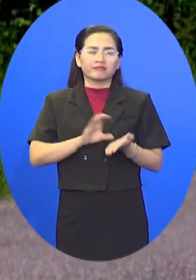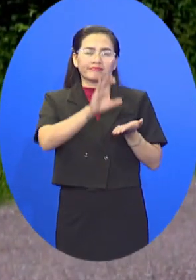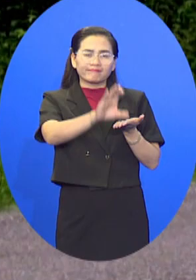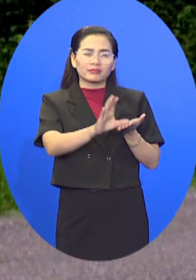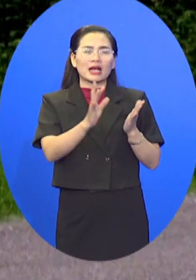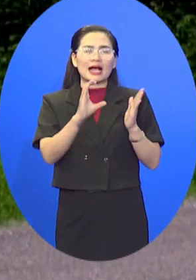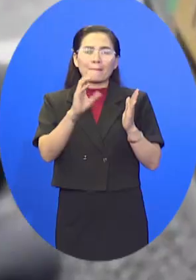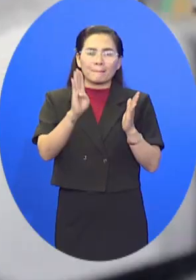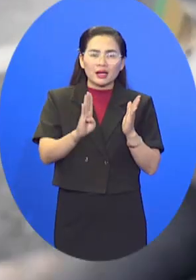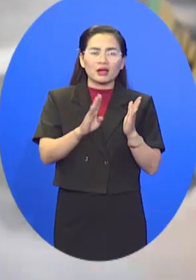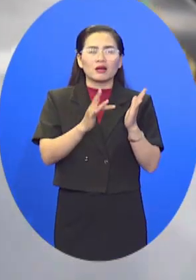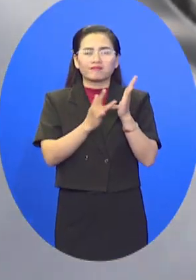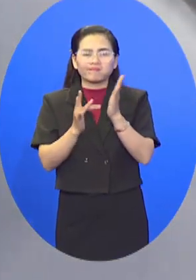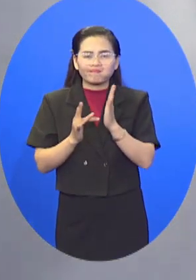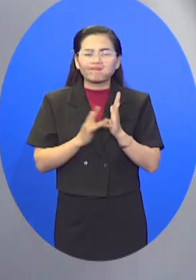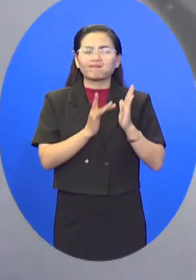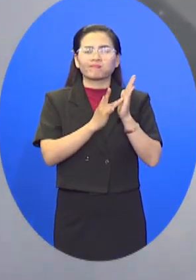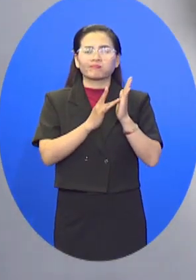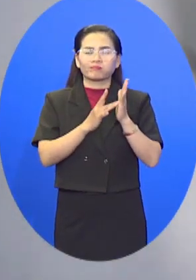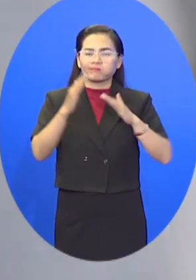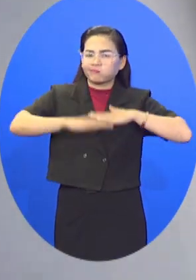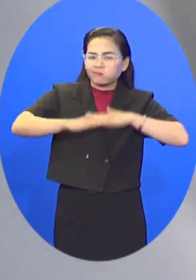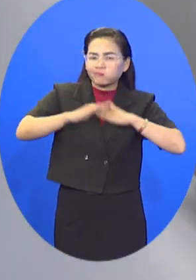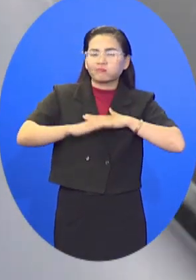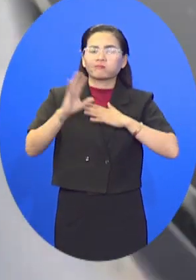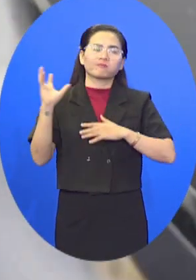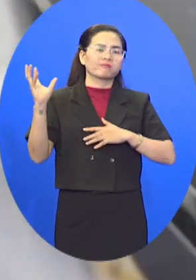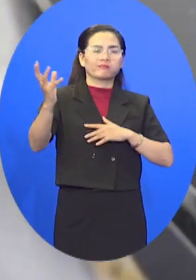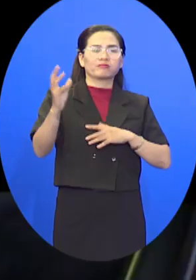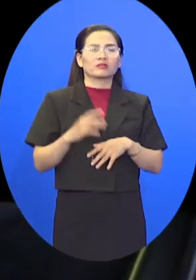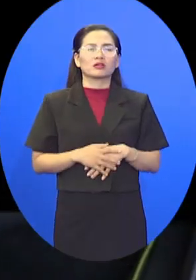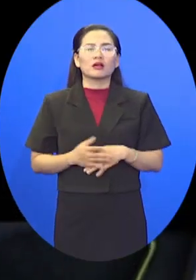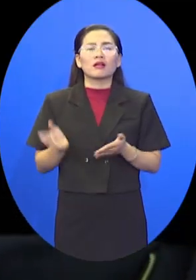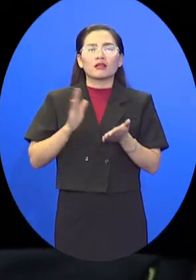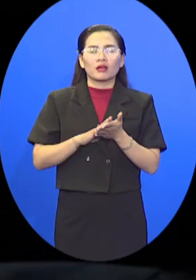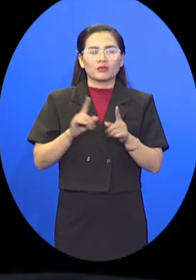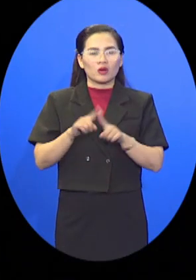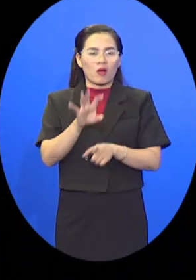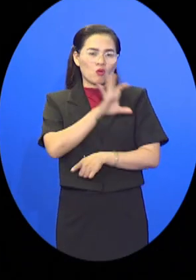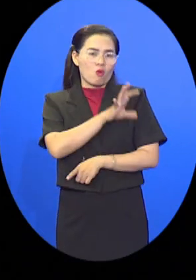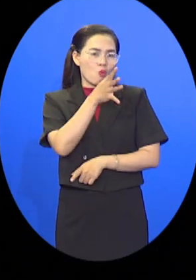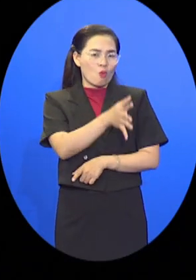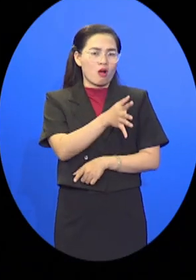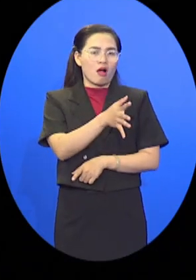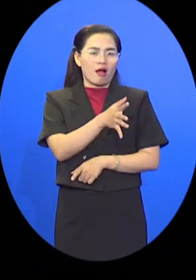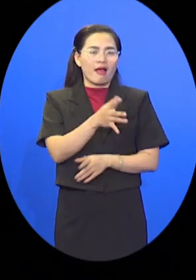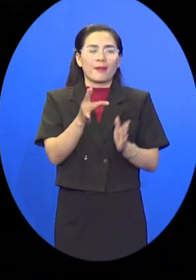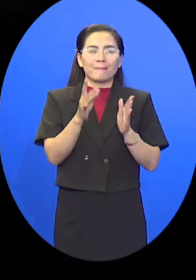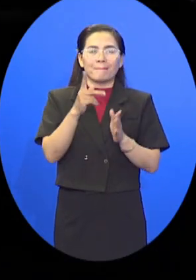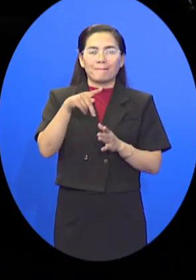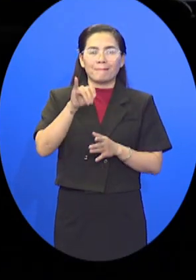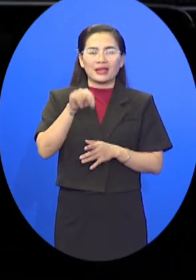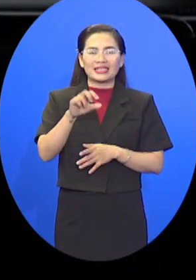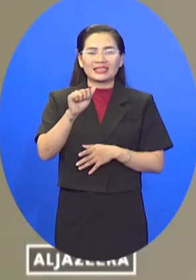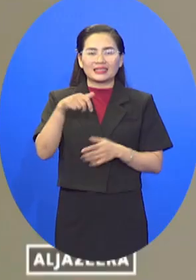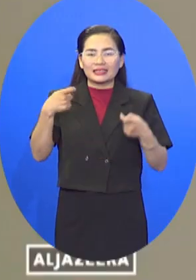biến và phần mềm để theo đuổi các công ty dẫn đầu toàn cầu trong các lĩnh vực này Đồng thời cũng C hơn nữa vị thế dẫn đầu toàn cầu của Hàn Quốc về hệ thống pin sạc